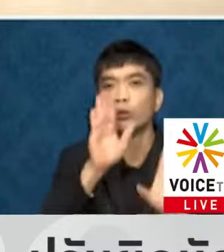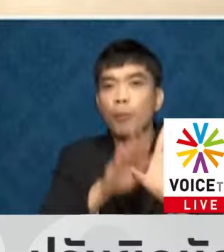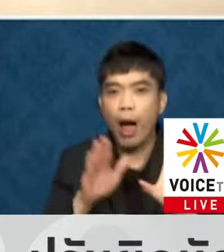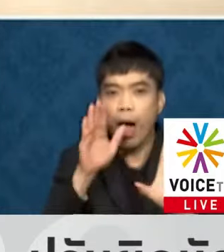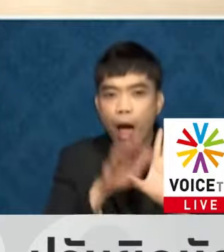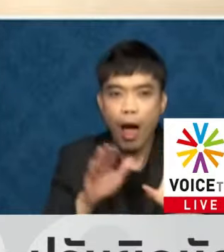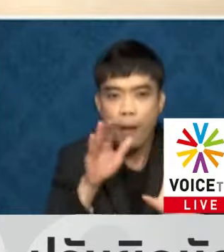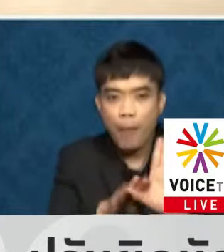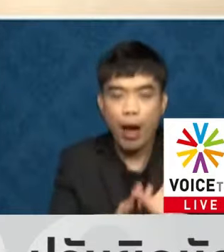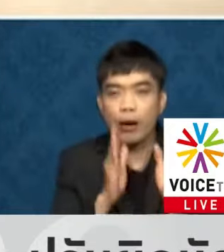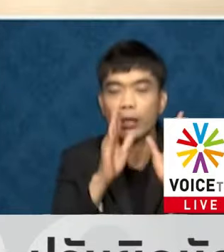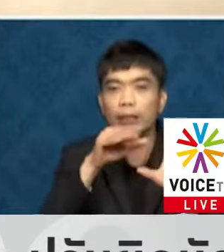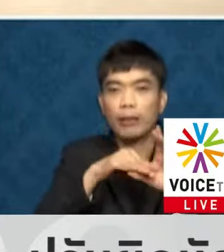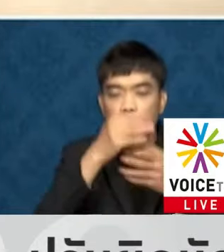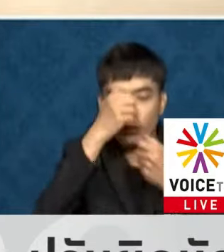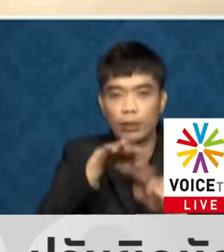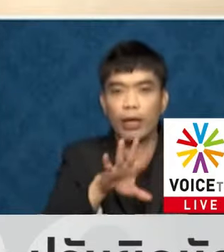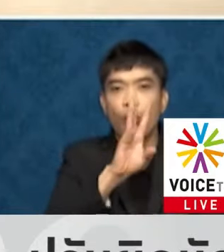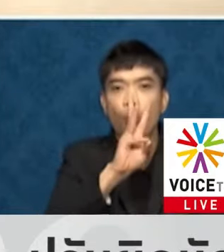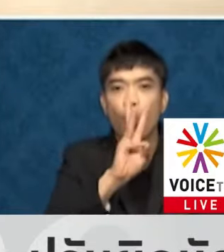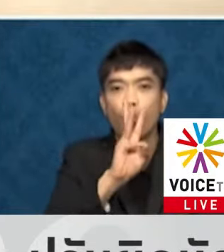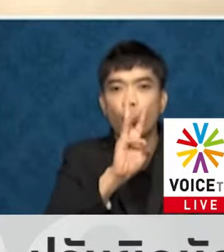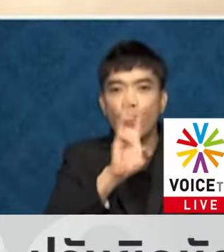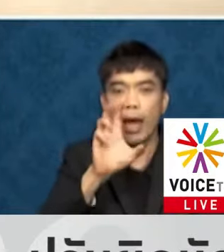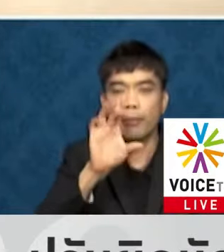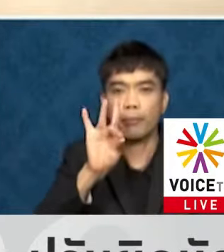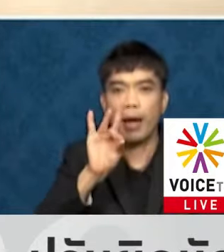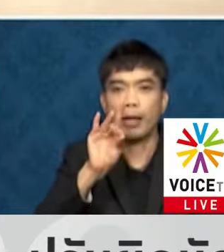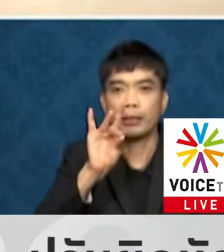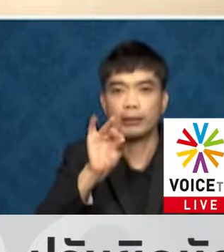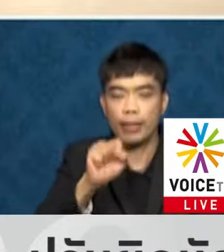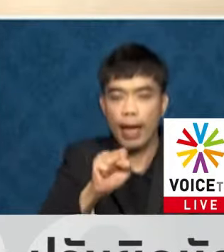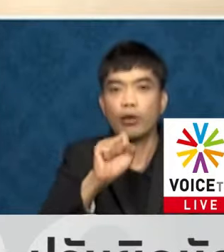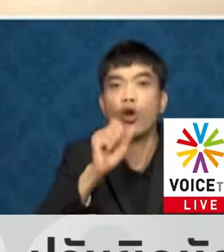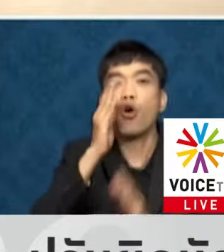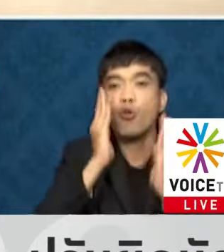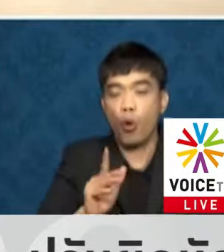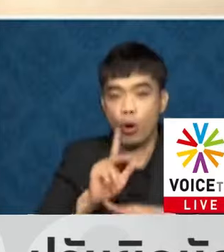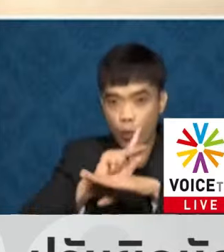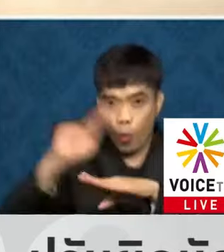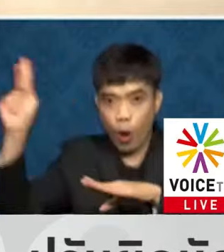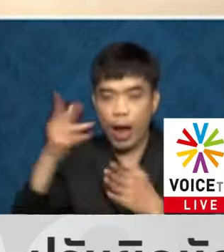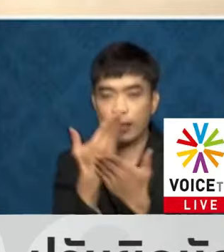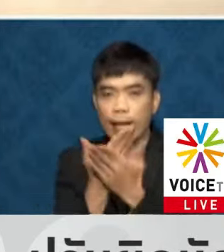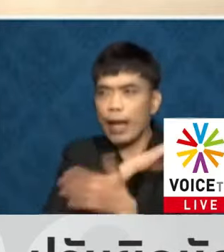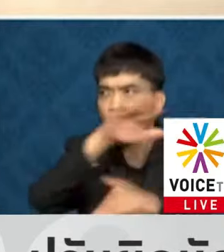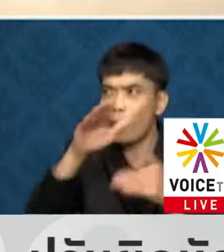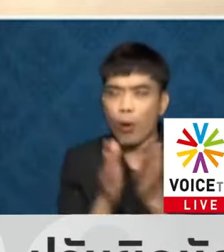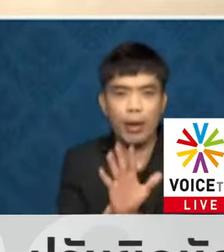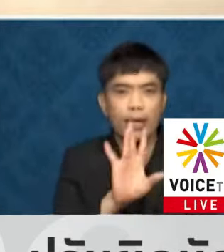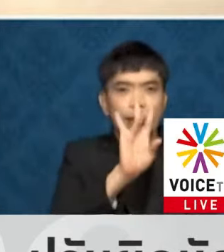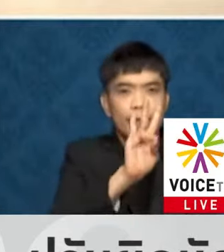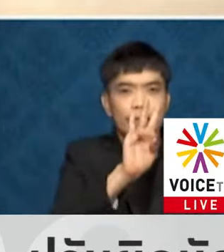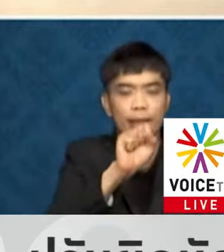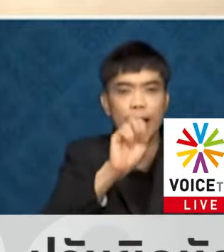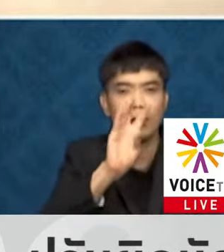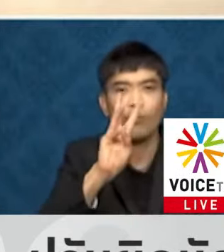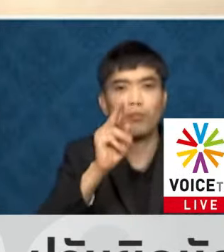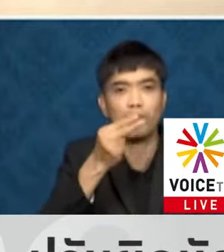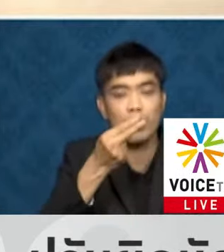ได้เริ่มกู้เงินและคิดย้อนหลังได้ต่อมาคือเบี้ยปรับนะคะที่ก่อนหน้านั้นคิดในอัตรา 7.5% ขณะนี้คำนวณใหม่ที่ไ